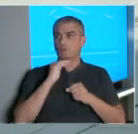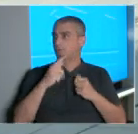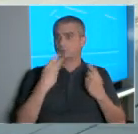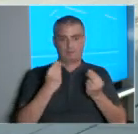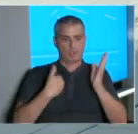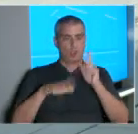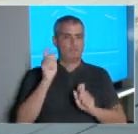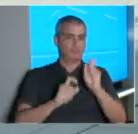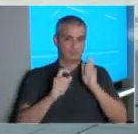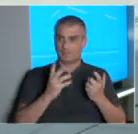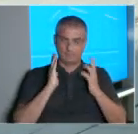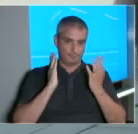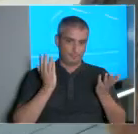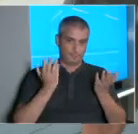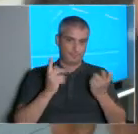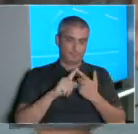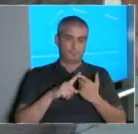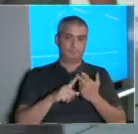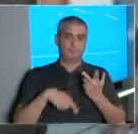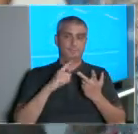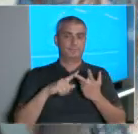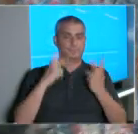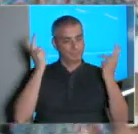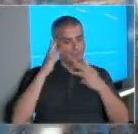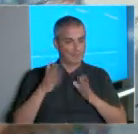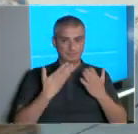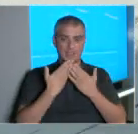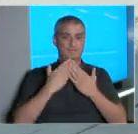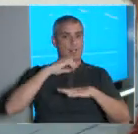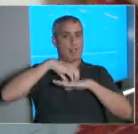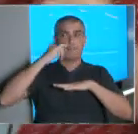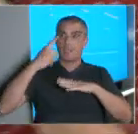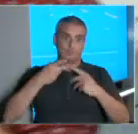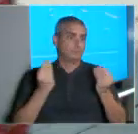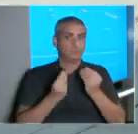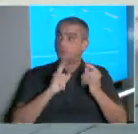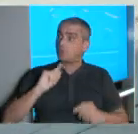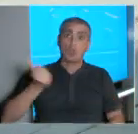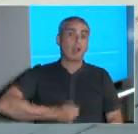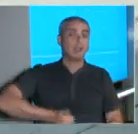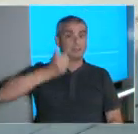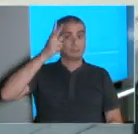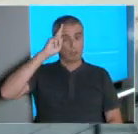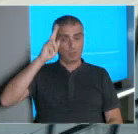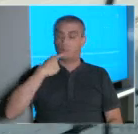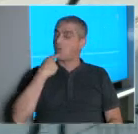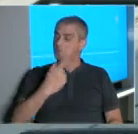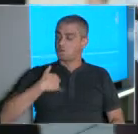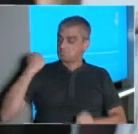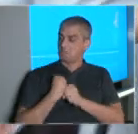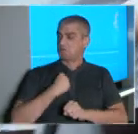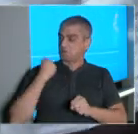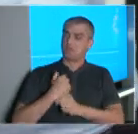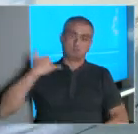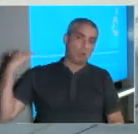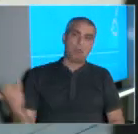דבר שרוב האזרחים מאמינים בו, להסדיר תפילה בהר הבית, שזה משהו שכל שרי הליכוד מכריזים